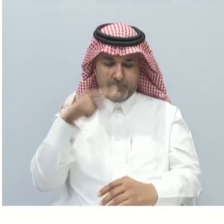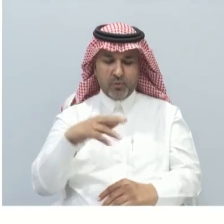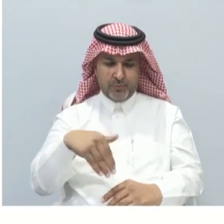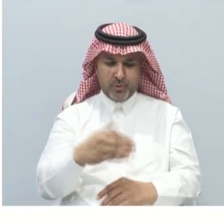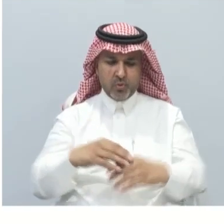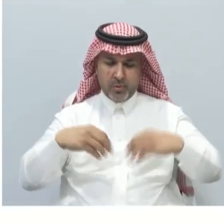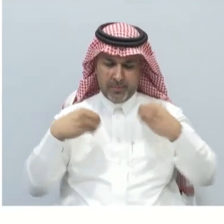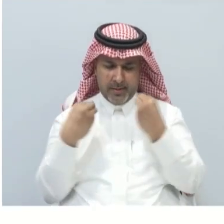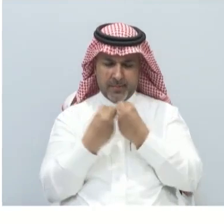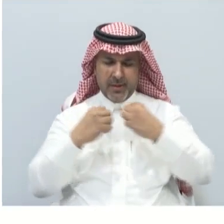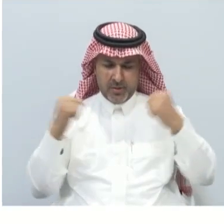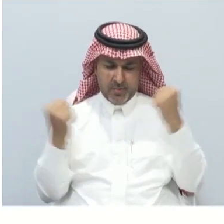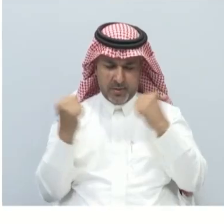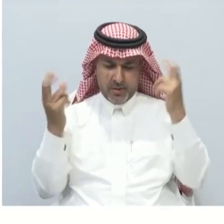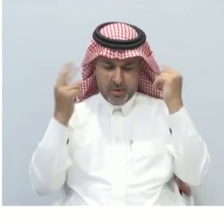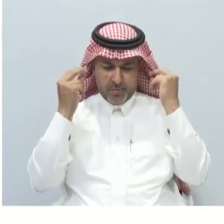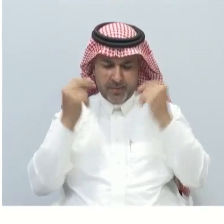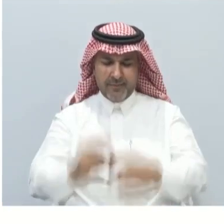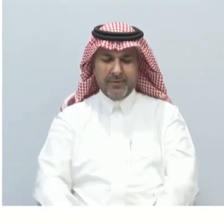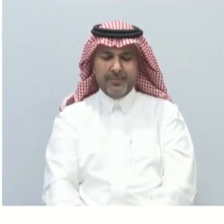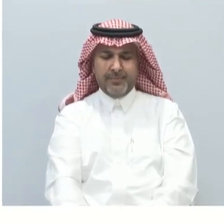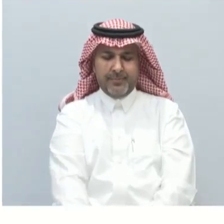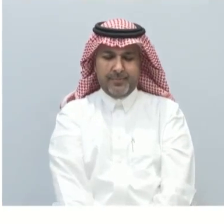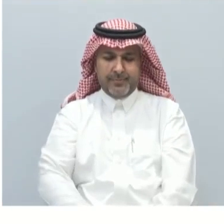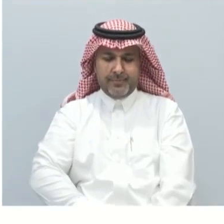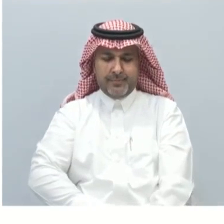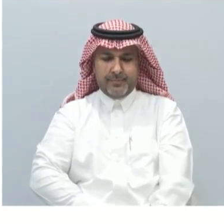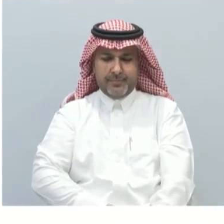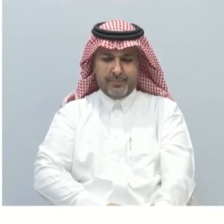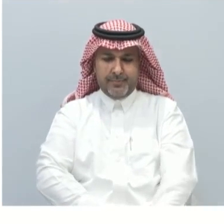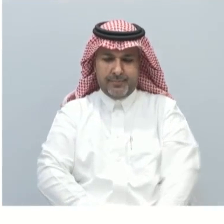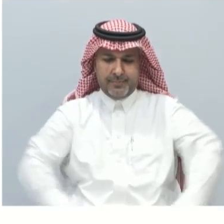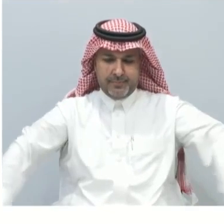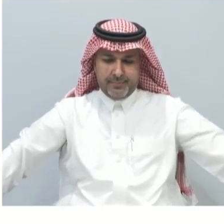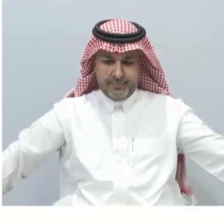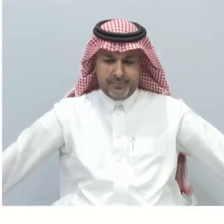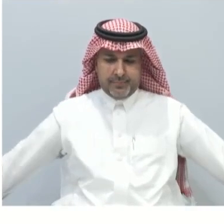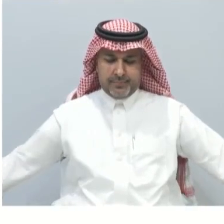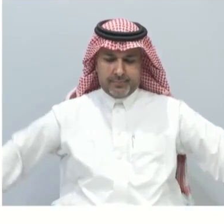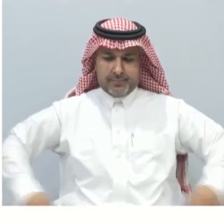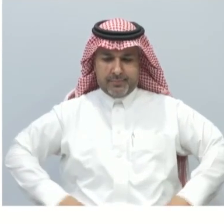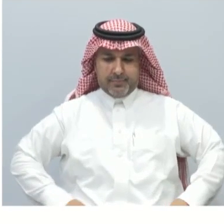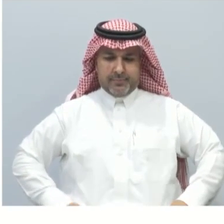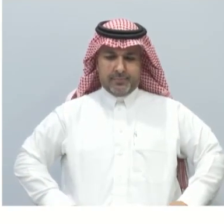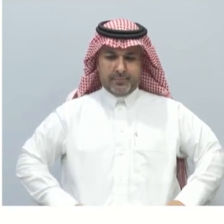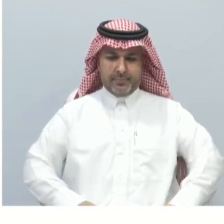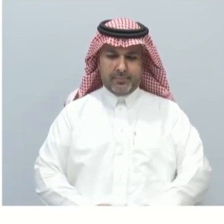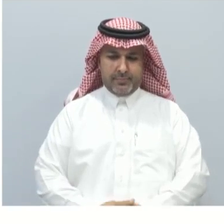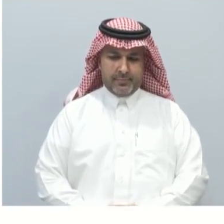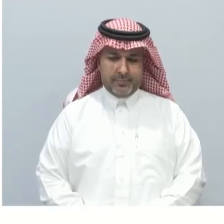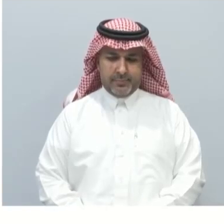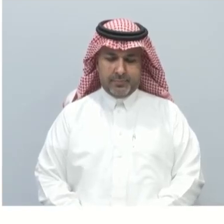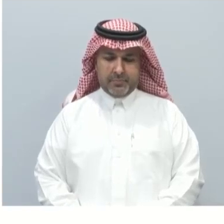يعني خارج الاس وبالتالي انا احدد الاتجاه هل هو افقي لراسي وبعدين احدد هل هو يمين او يسار او اعلى او